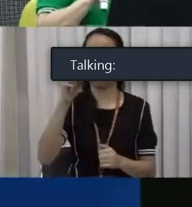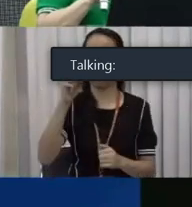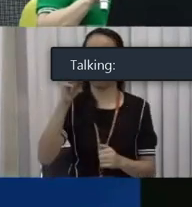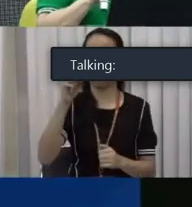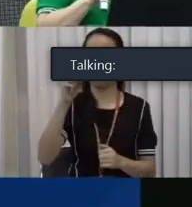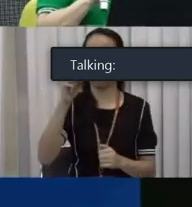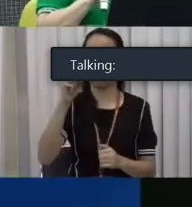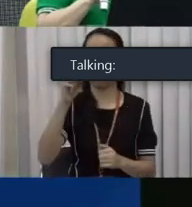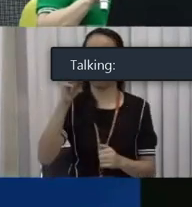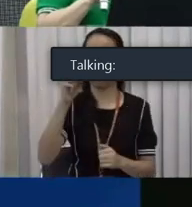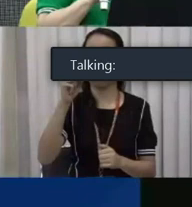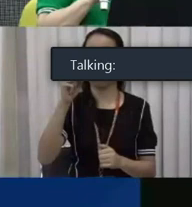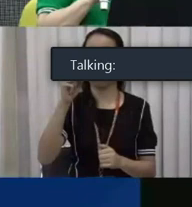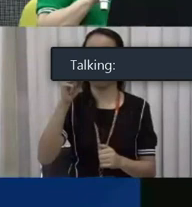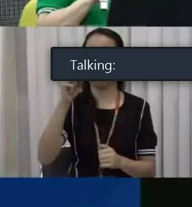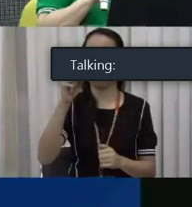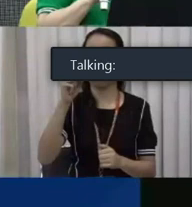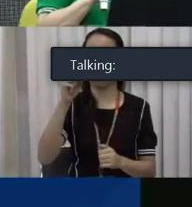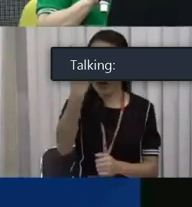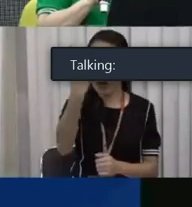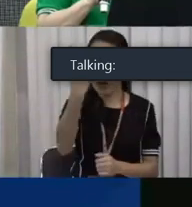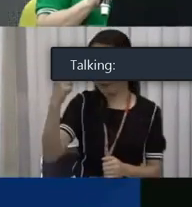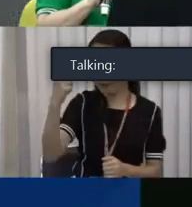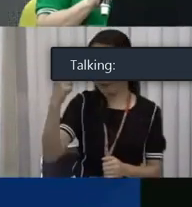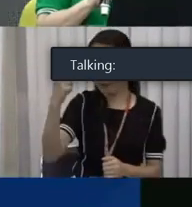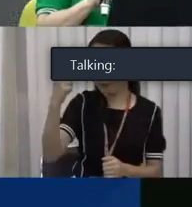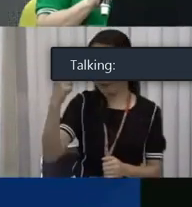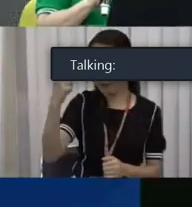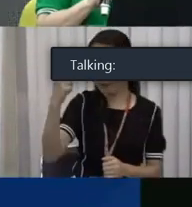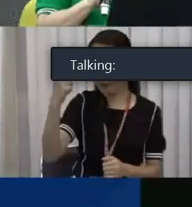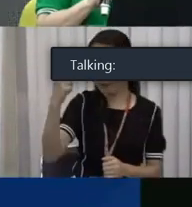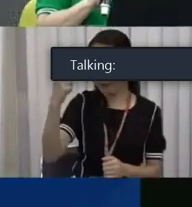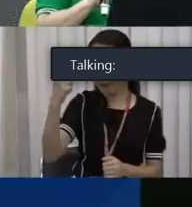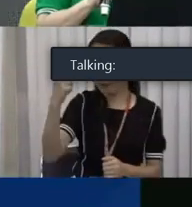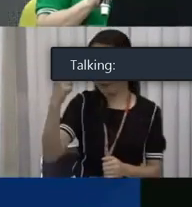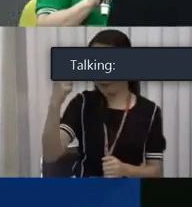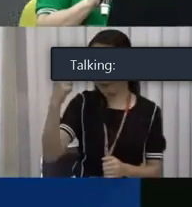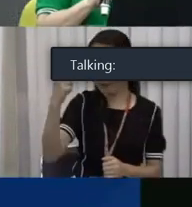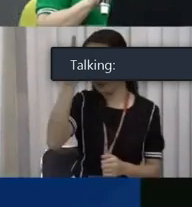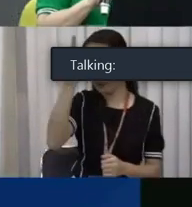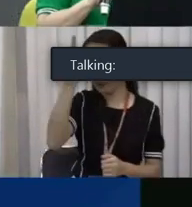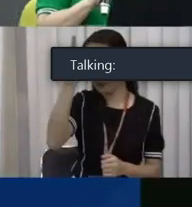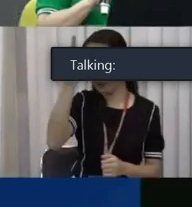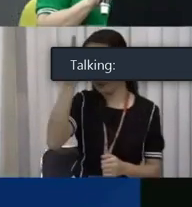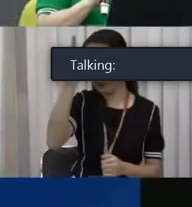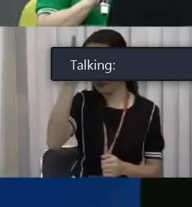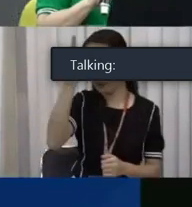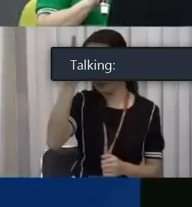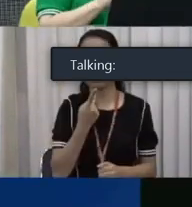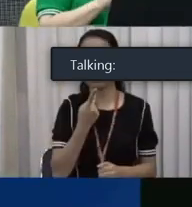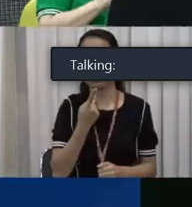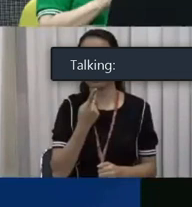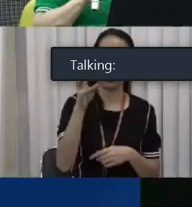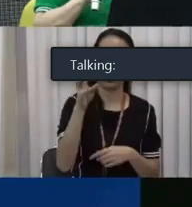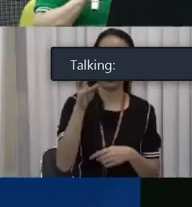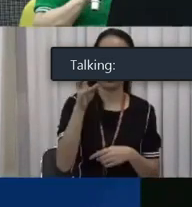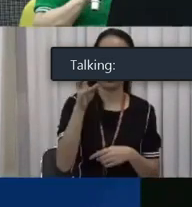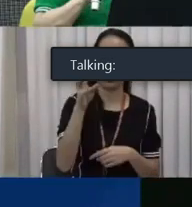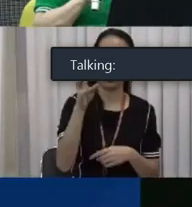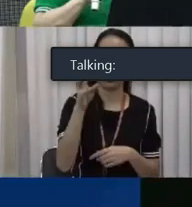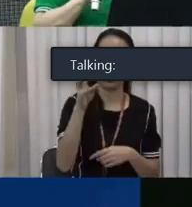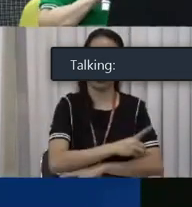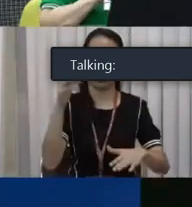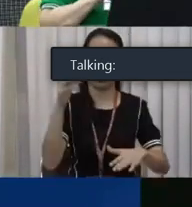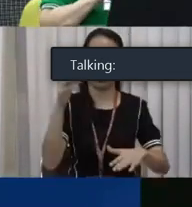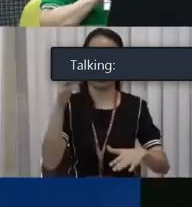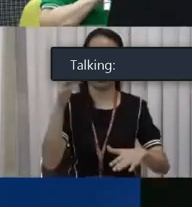additional nga 15 days with pay on top of the 105 days. Before na kutobra ni